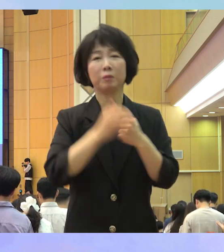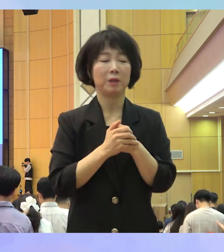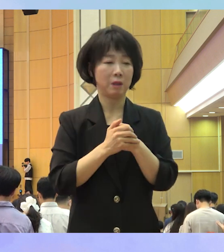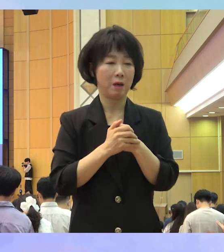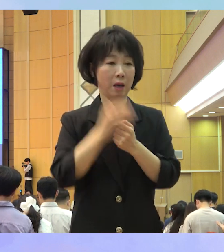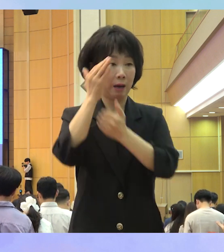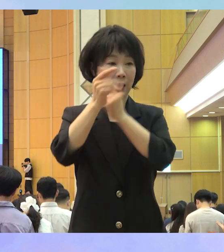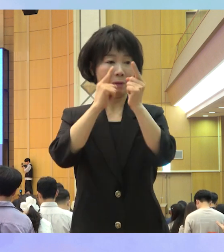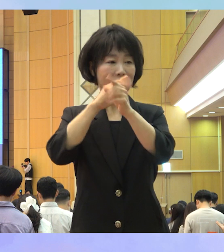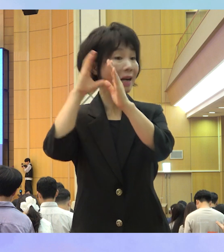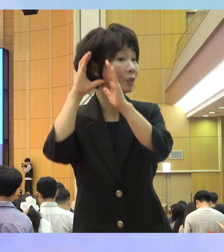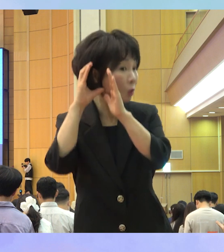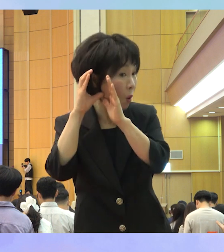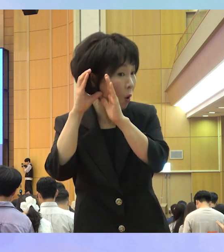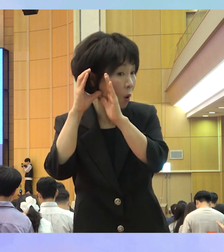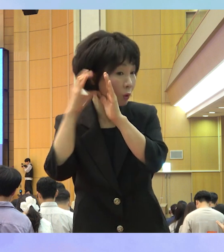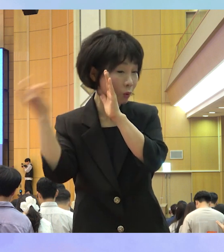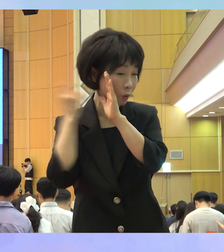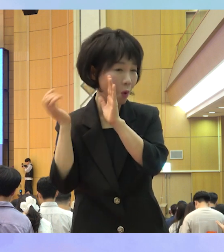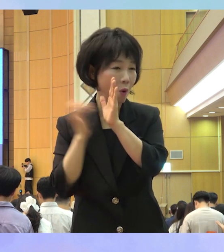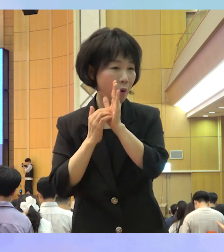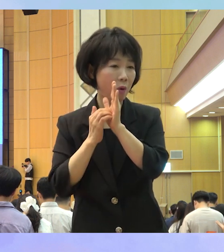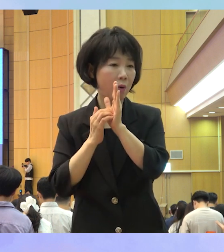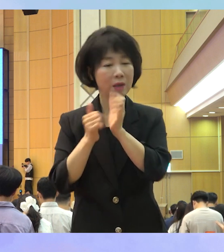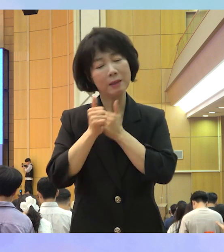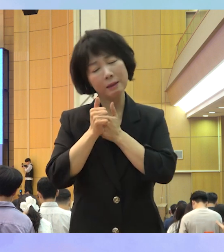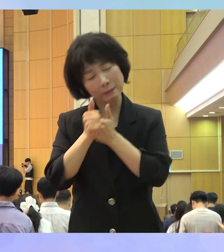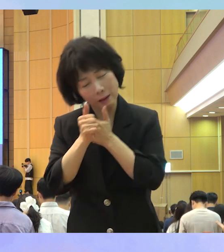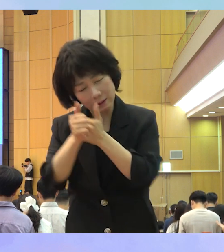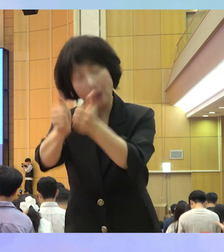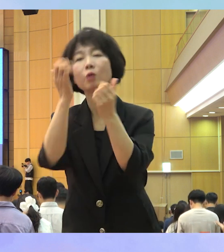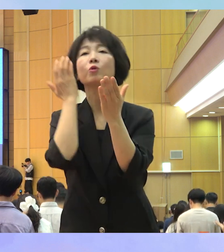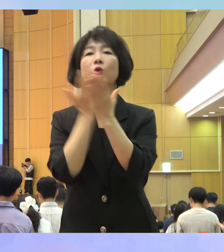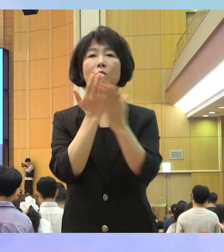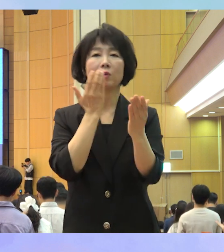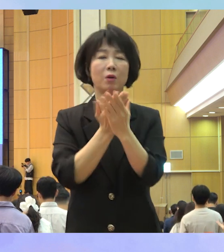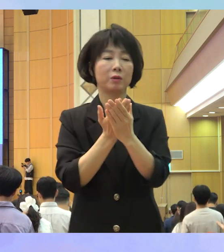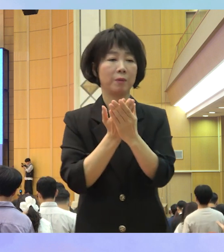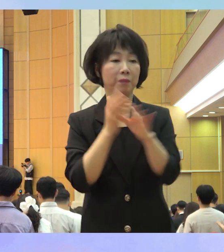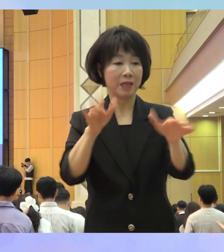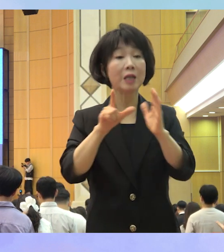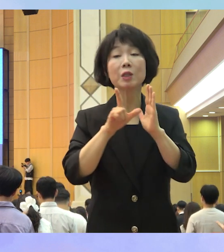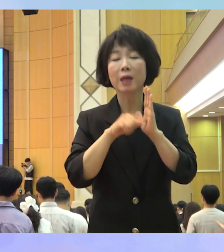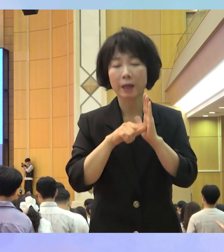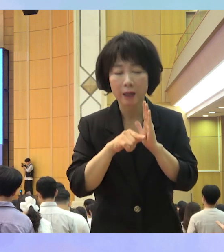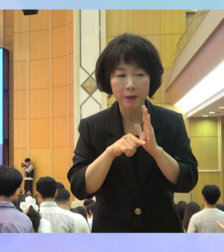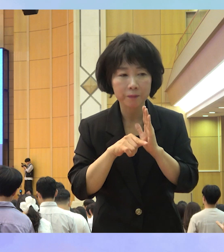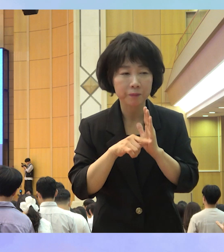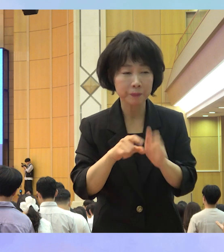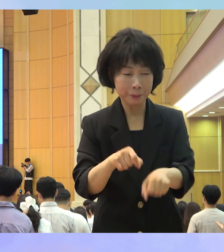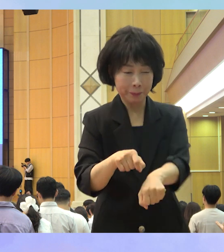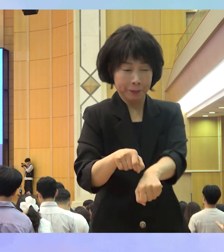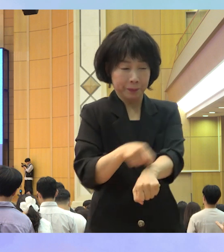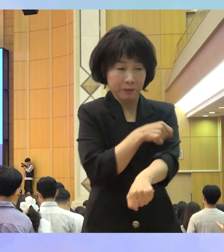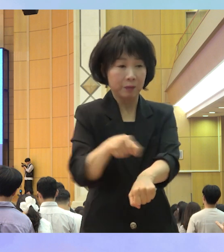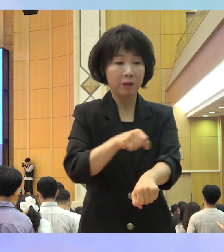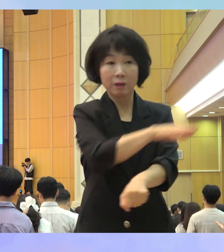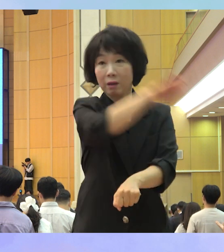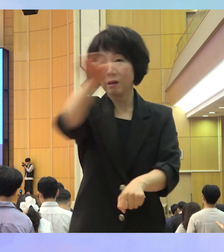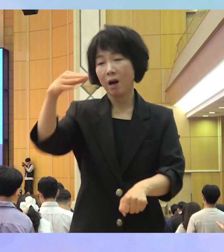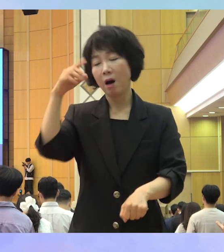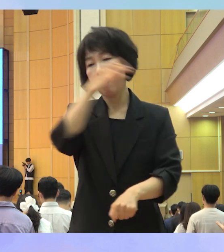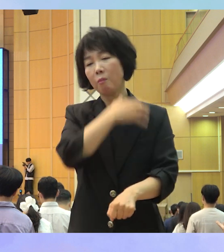하나님 말씀 잘 듣고 따르는 자 되게 하여 주시옵소서. 하나님, 이 시간에 특별히